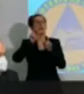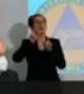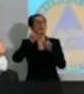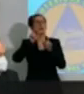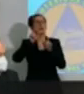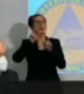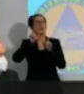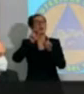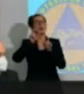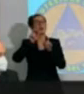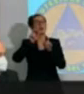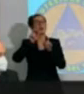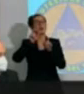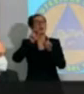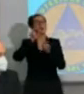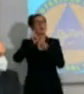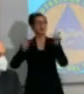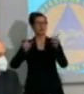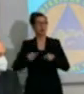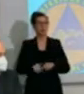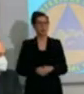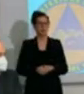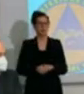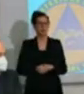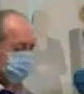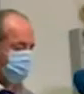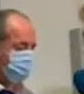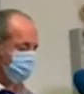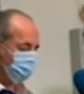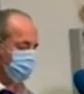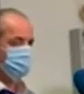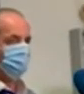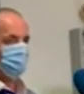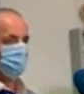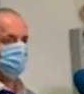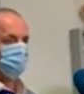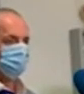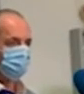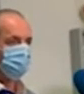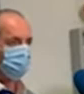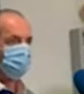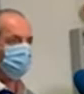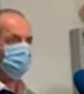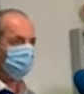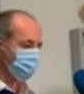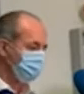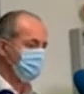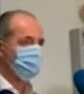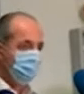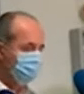situazione relativa al natale domanda cruciale che ci fanno tutti è ma siamo arrivati